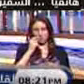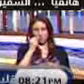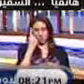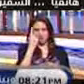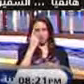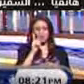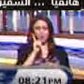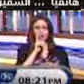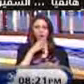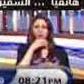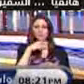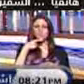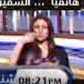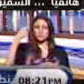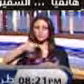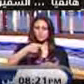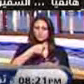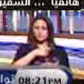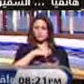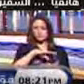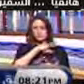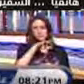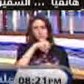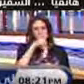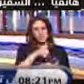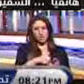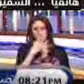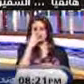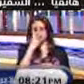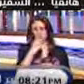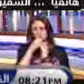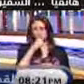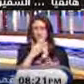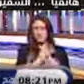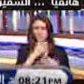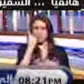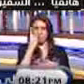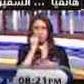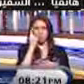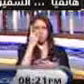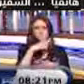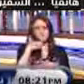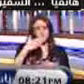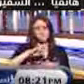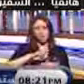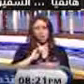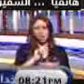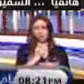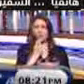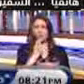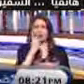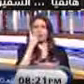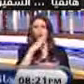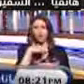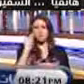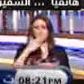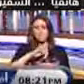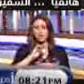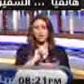لأسرته، ونشعر جميعا بمشاعر الحزن والأسى لما حدث. إنما الذين كانوا معه